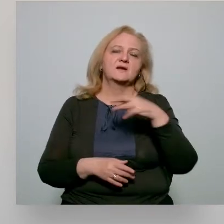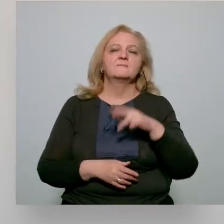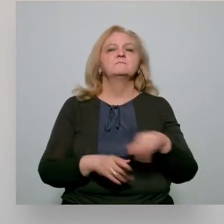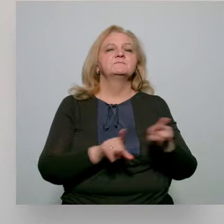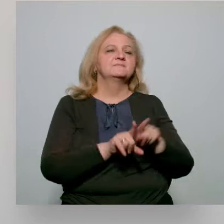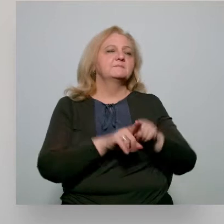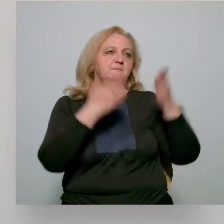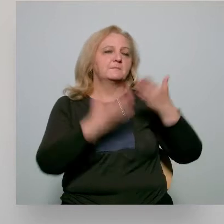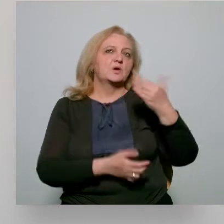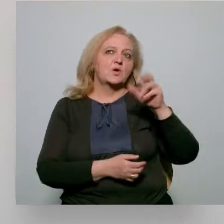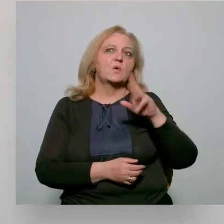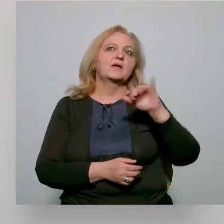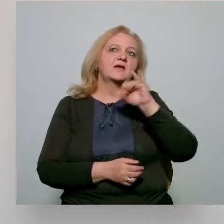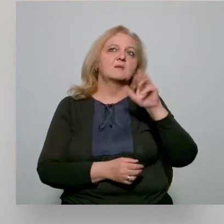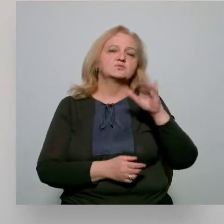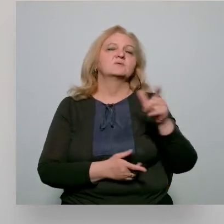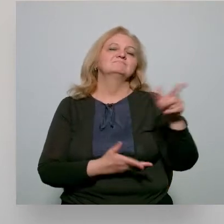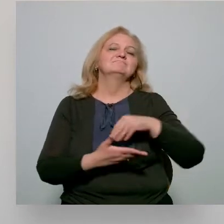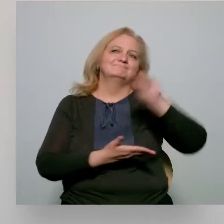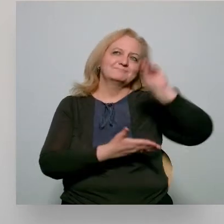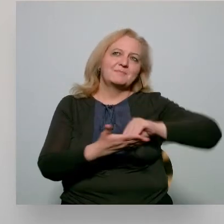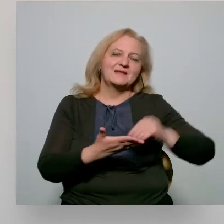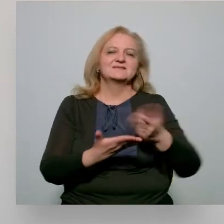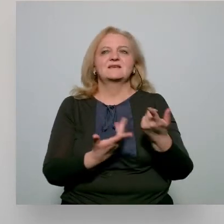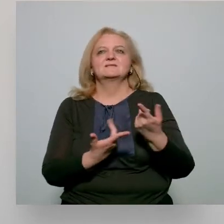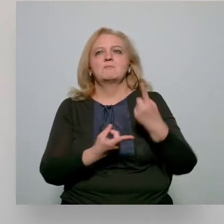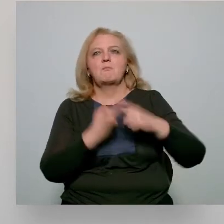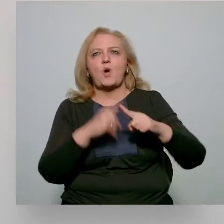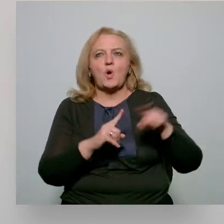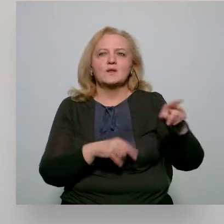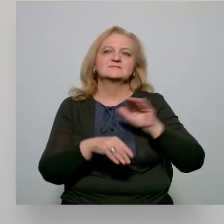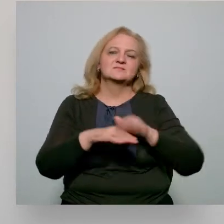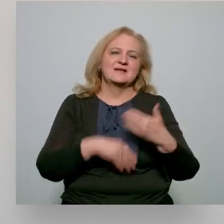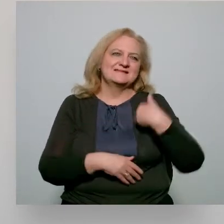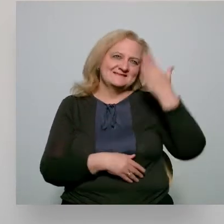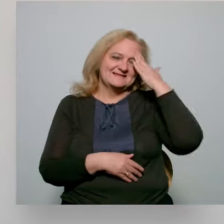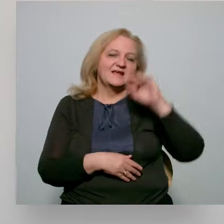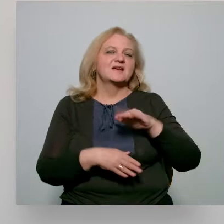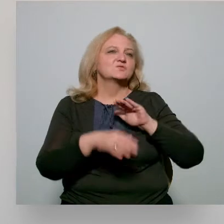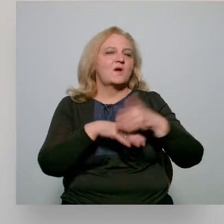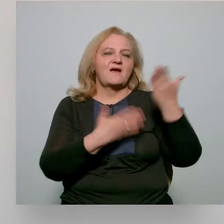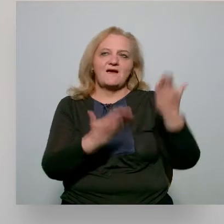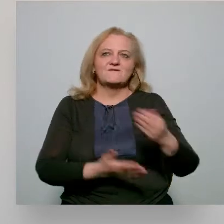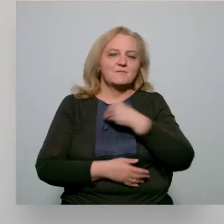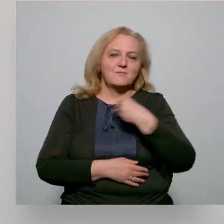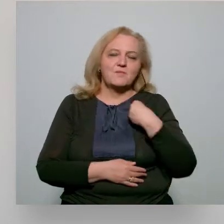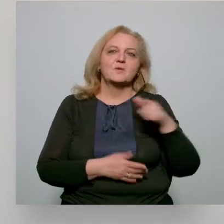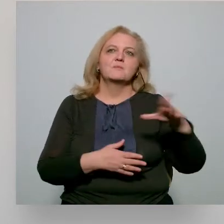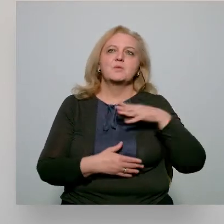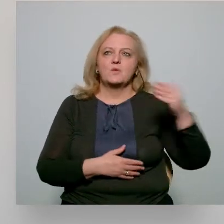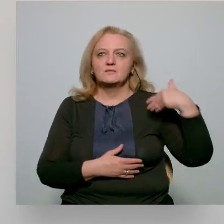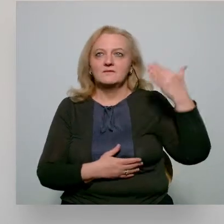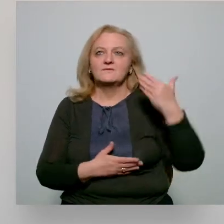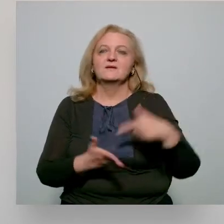eseista, pisarz, politolog, no, też znany w Polsce, bo i z wystąpień, i między